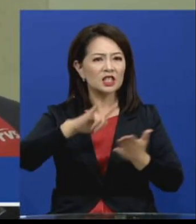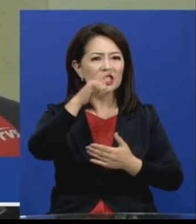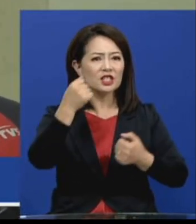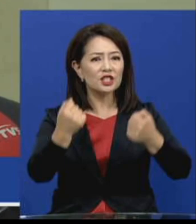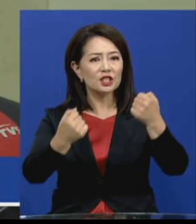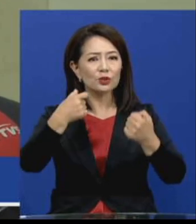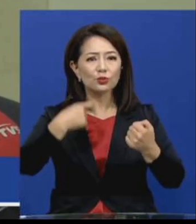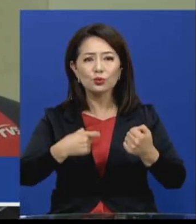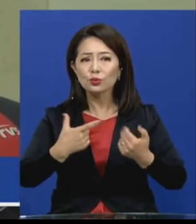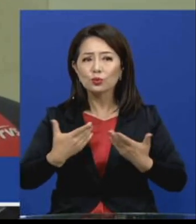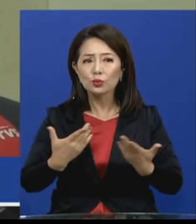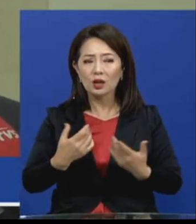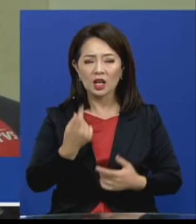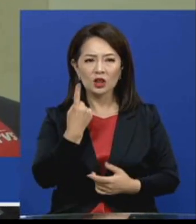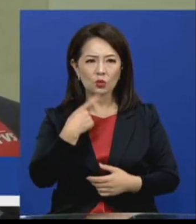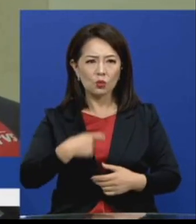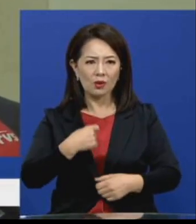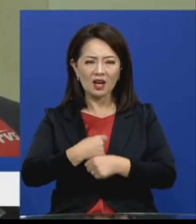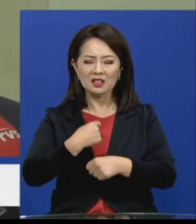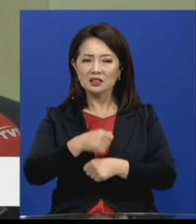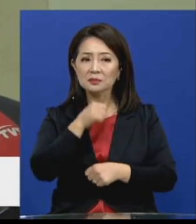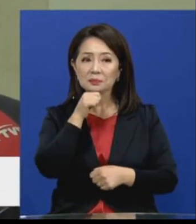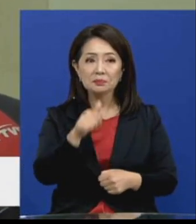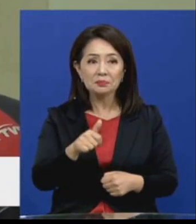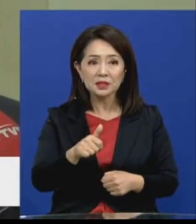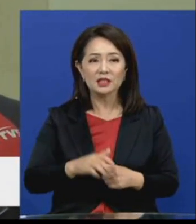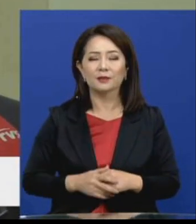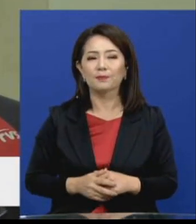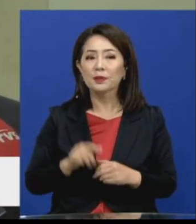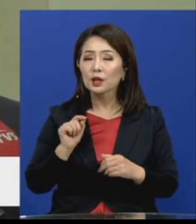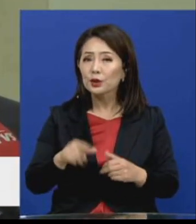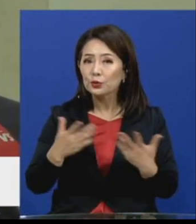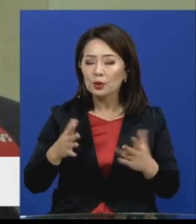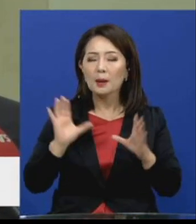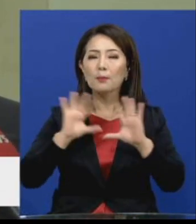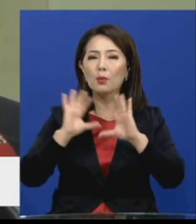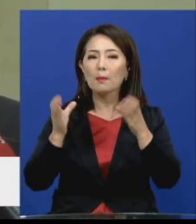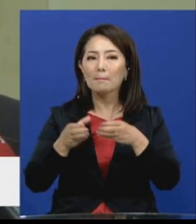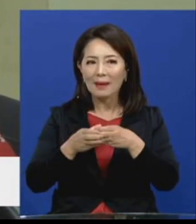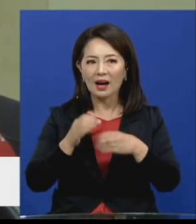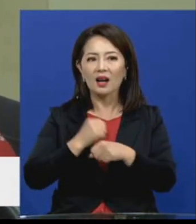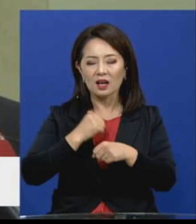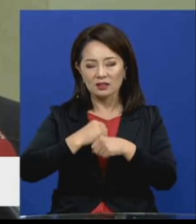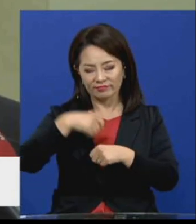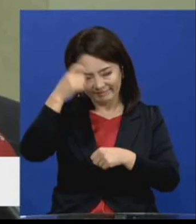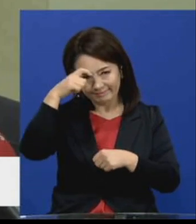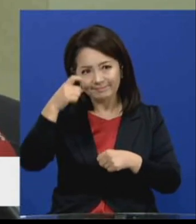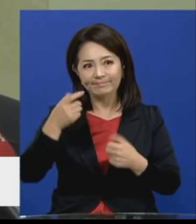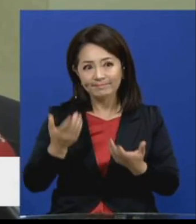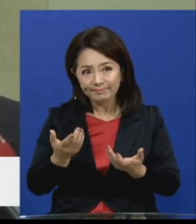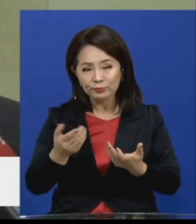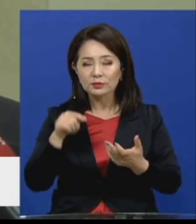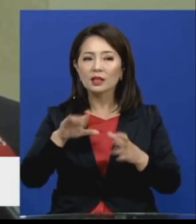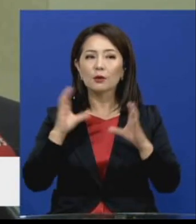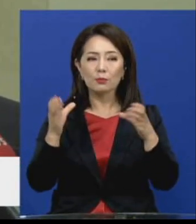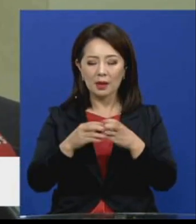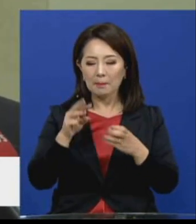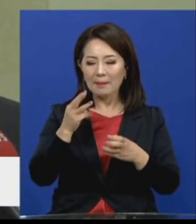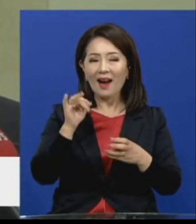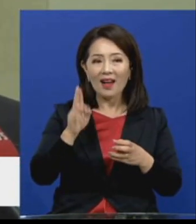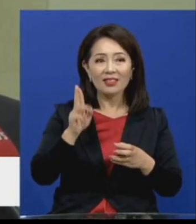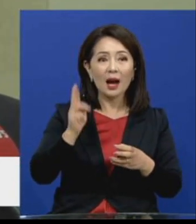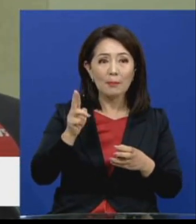бол ганц хүний хөдөлмөр биш. Энэ бол багийн хөдөлмөр. Тийм учраас Мяд